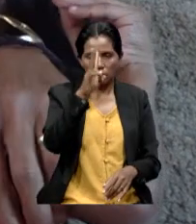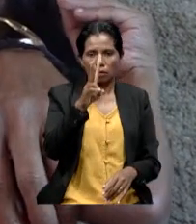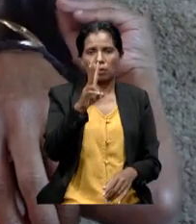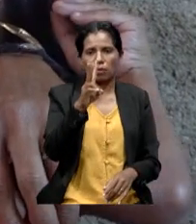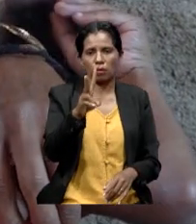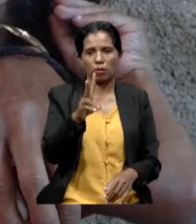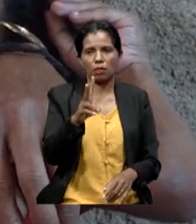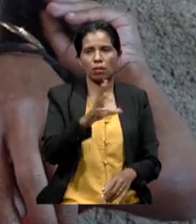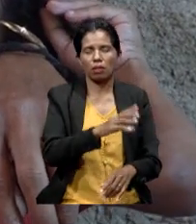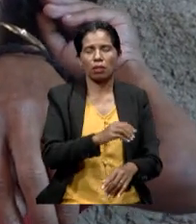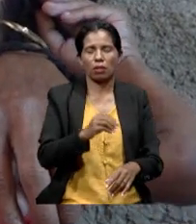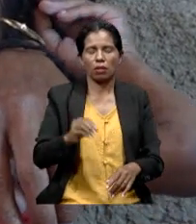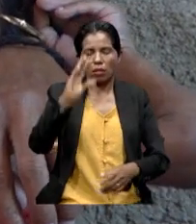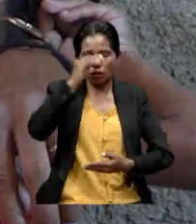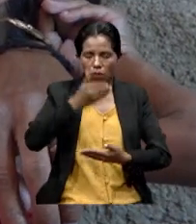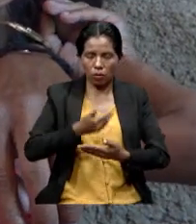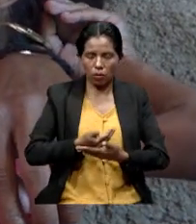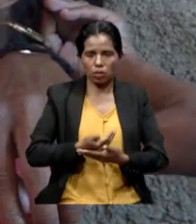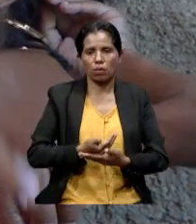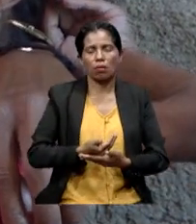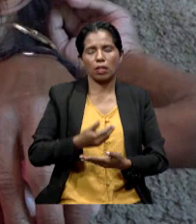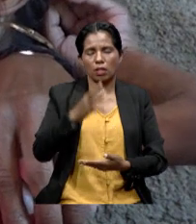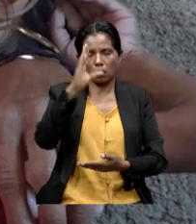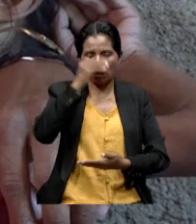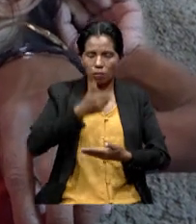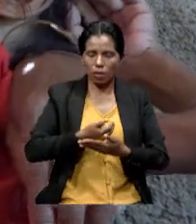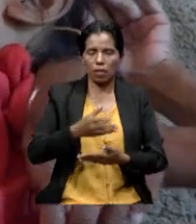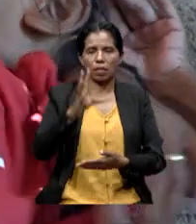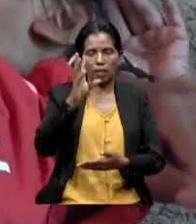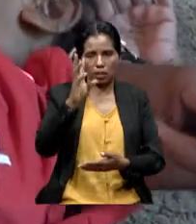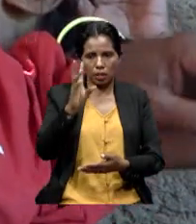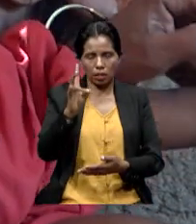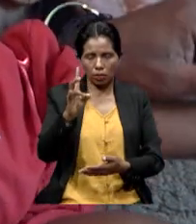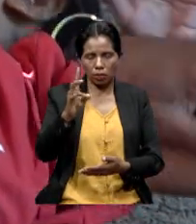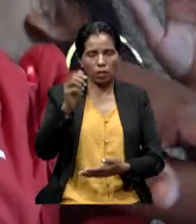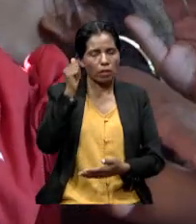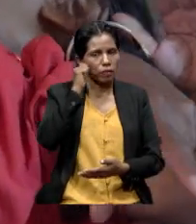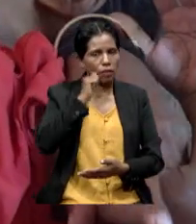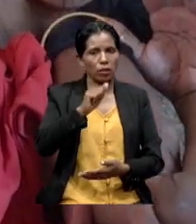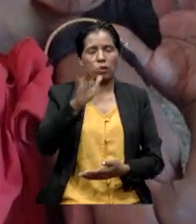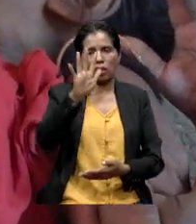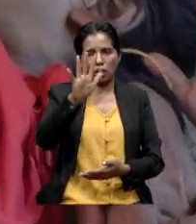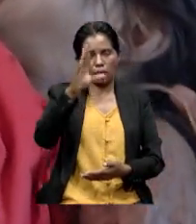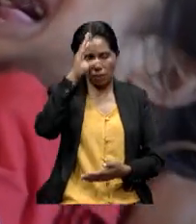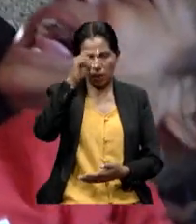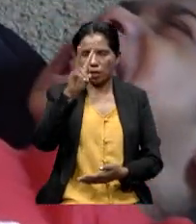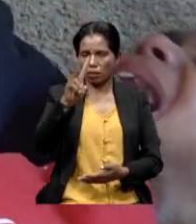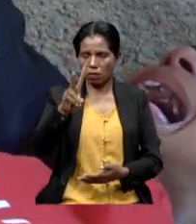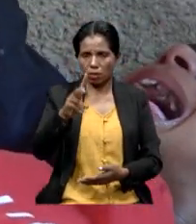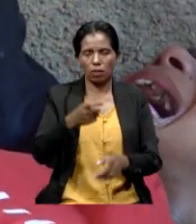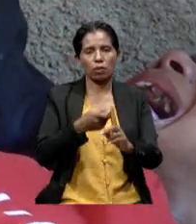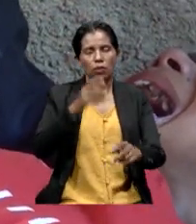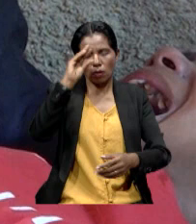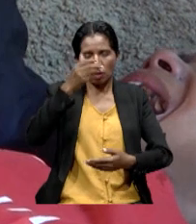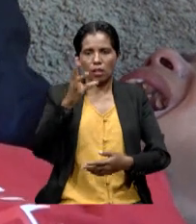umakain kous owang na ihitu mane rua no feto lima. Husi oang nang hitu